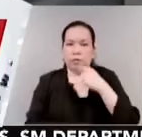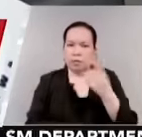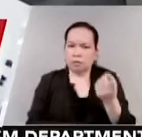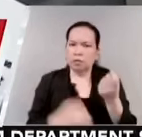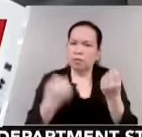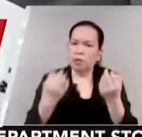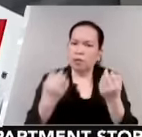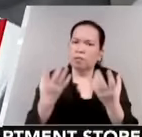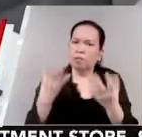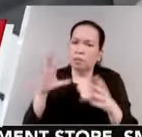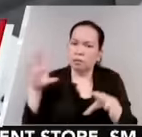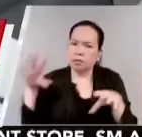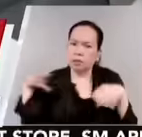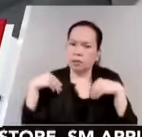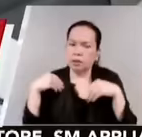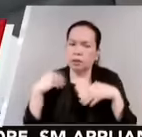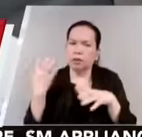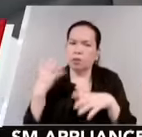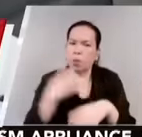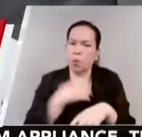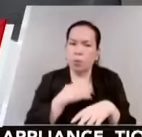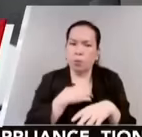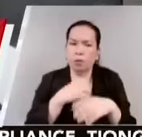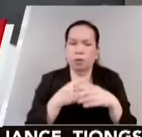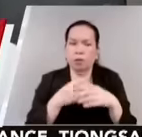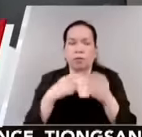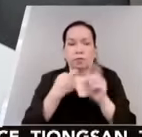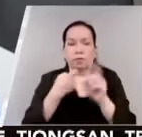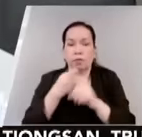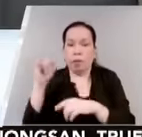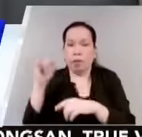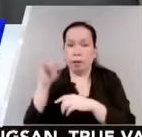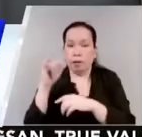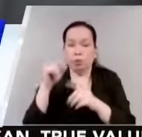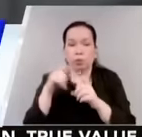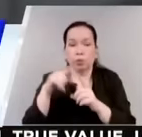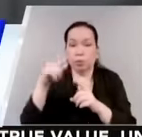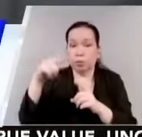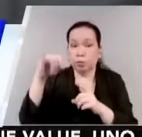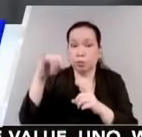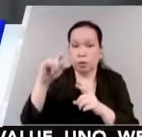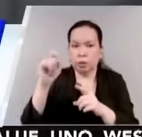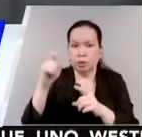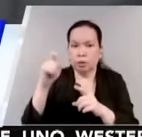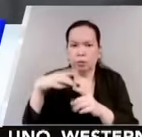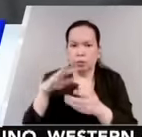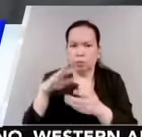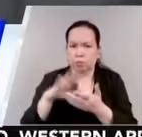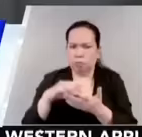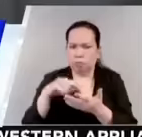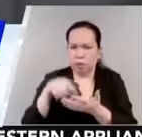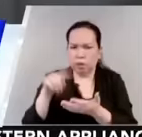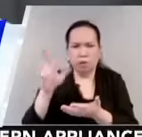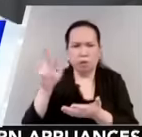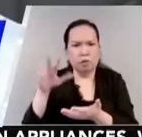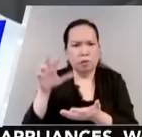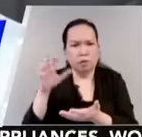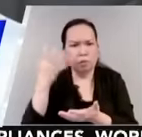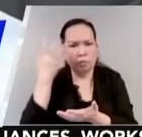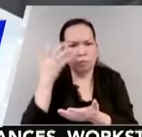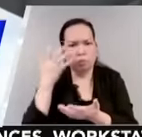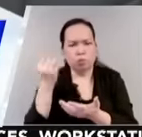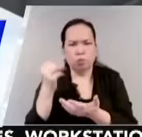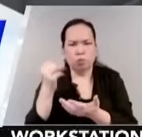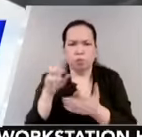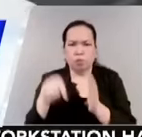na mula palang airport, papunta rin sa PITX, babayad sila almost 3,500. Commission nga, pag lumayo pa